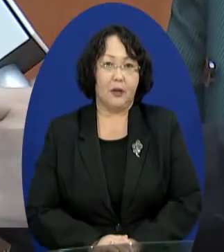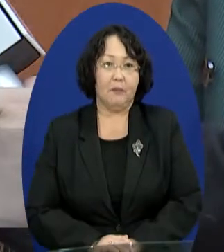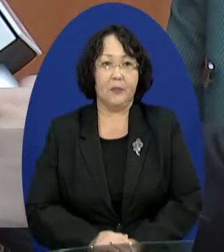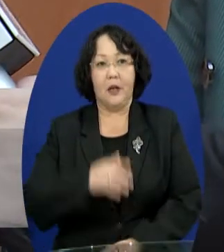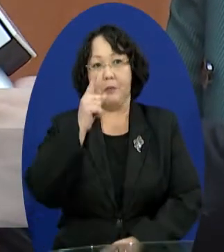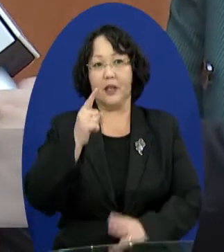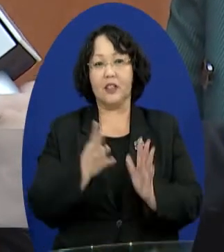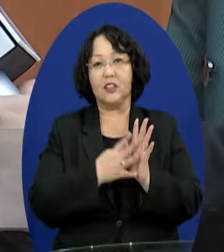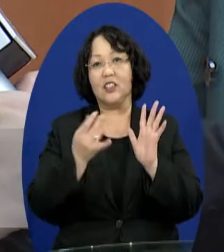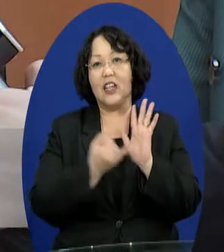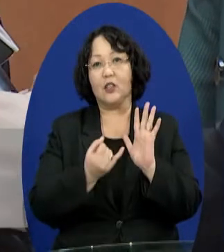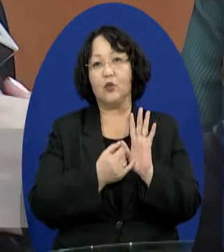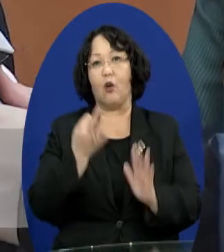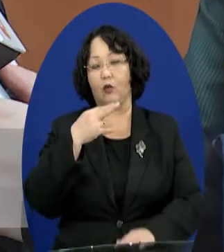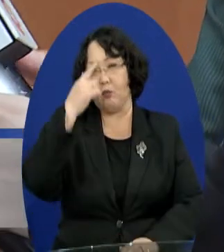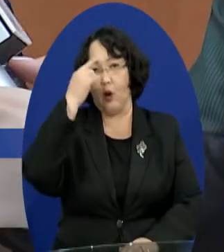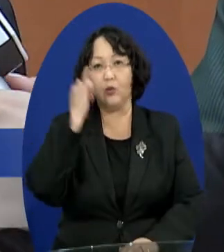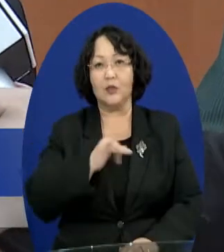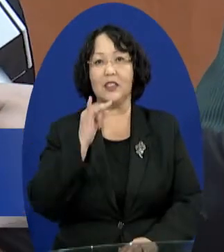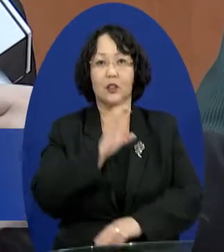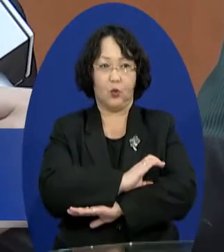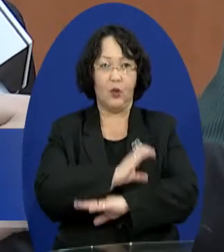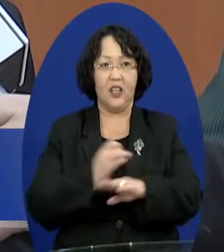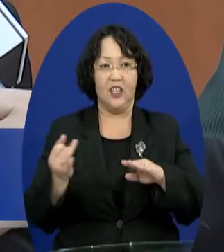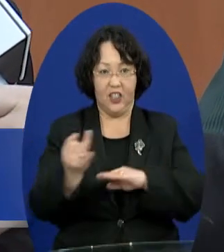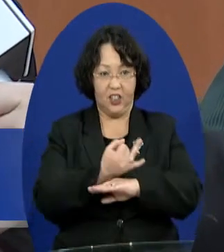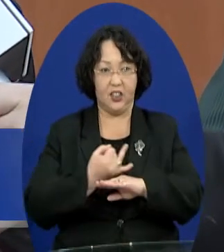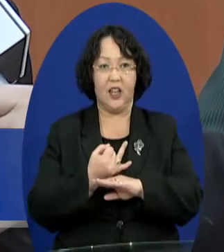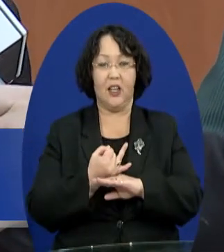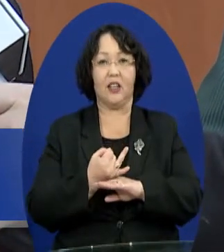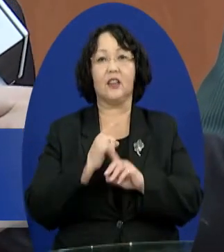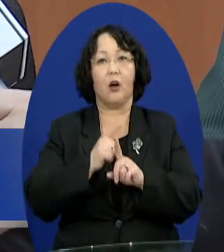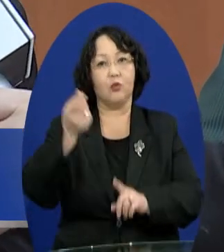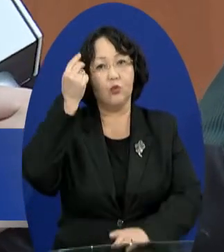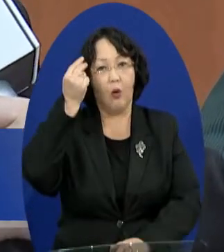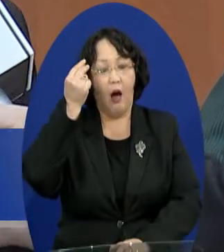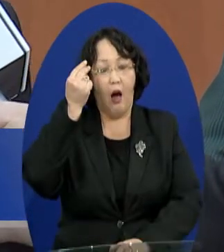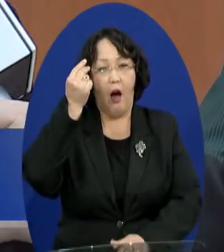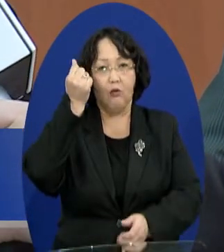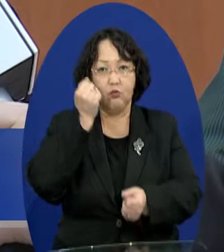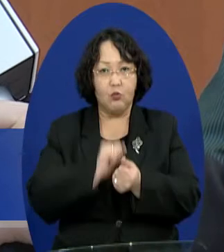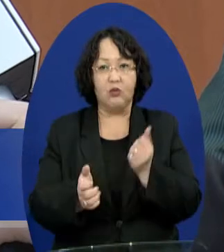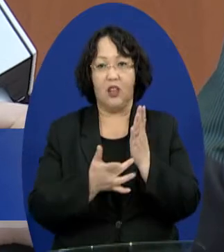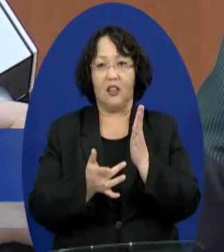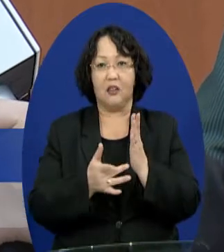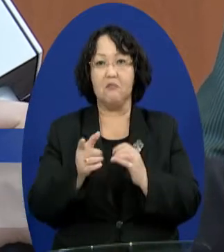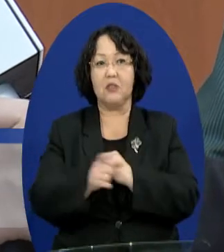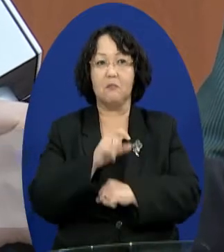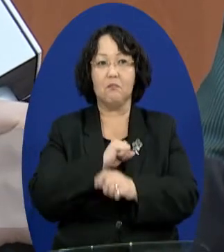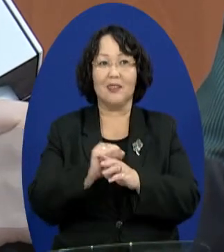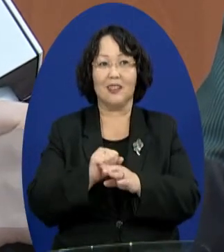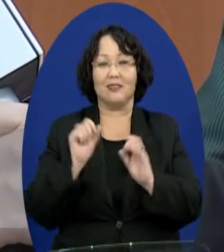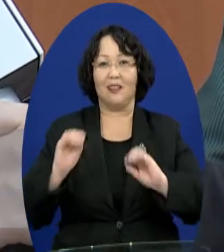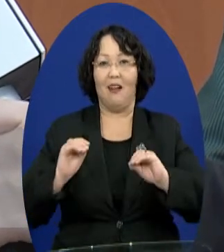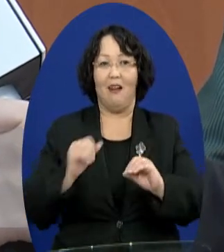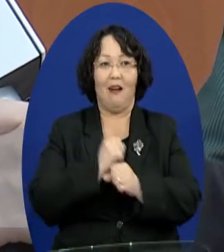1966-д Монгол улсын сургуулийг инженерийн салбарыг төгсөөд тэрээс хойш одоо инженерийн техникийн мэрэгжлийн мэдлэг ажилд үндсэндээ